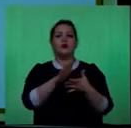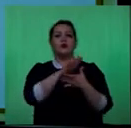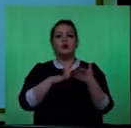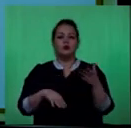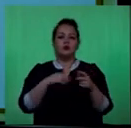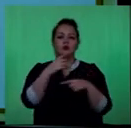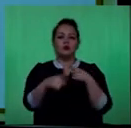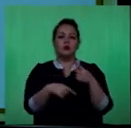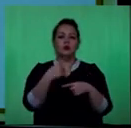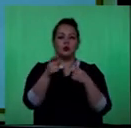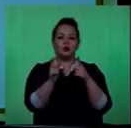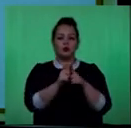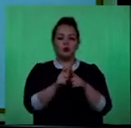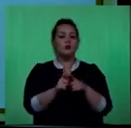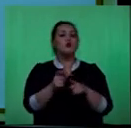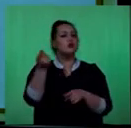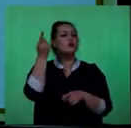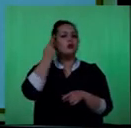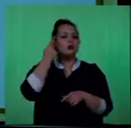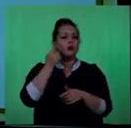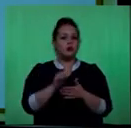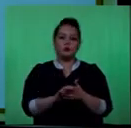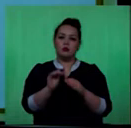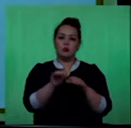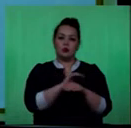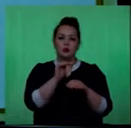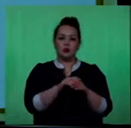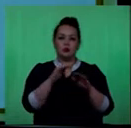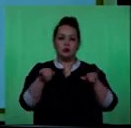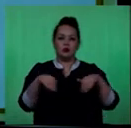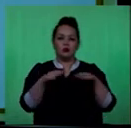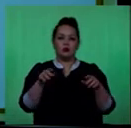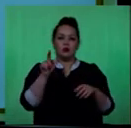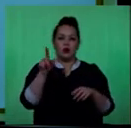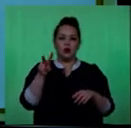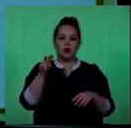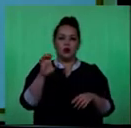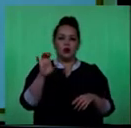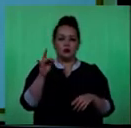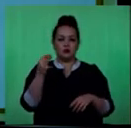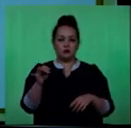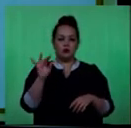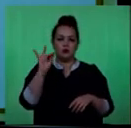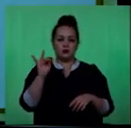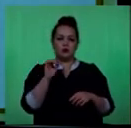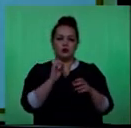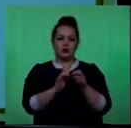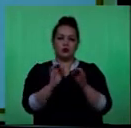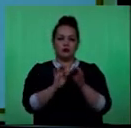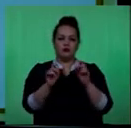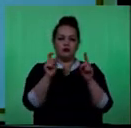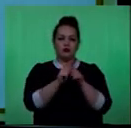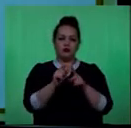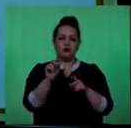следующее слово ну-ка подумали молодцы пропущен гласный и потому что проверочное слово